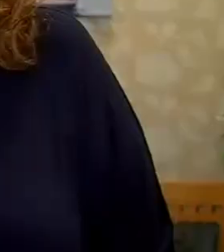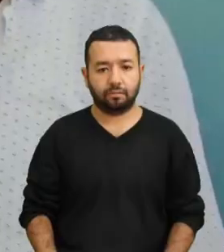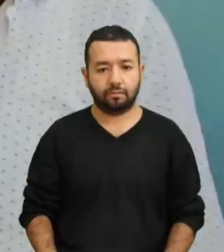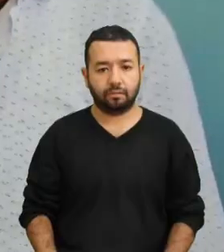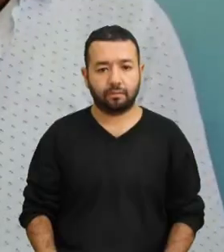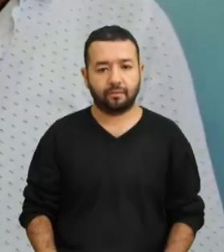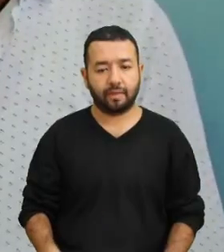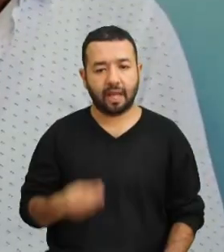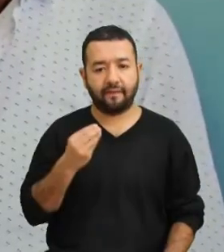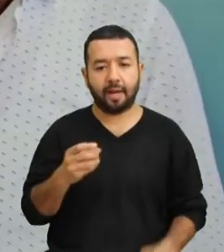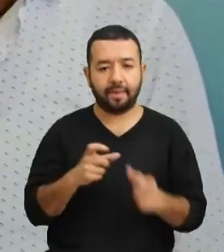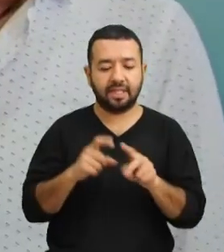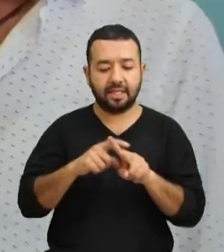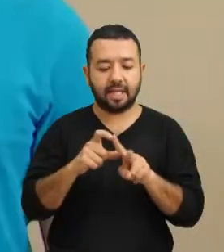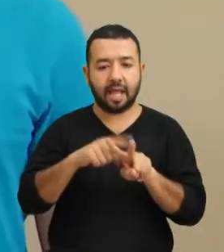Verilmiş sadakası varmış.